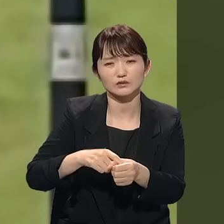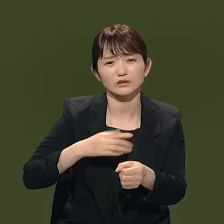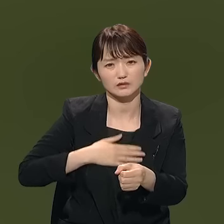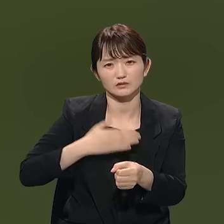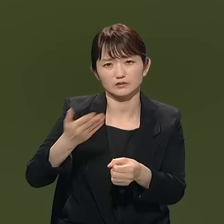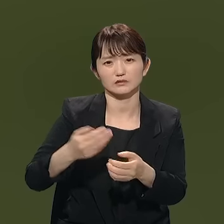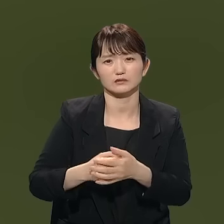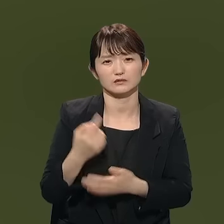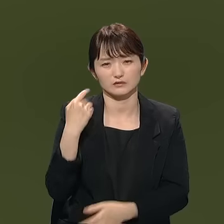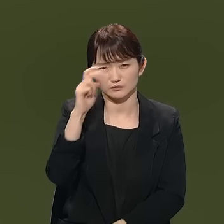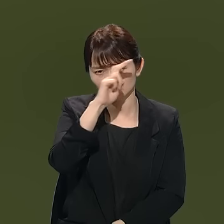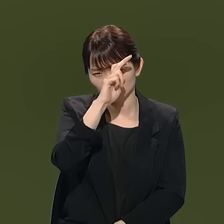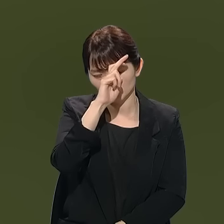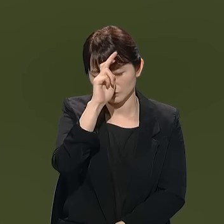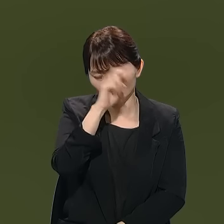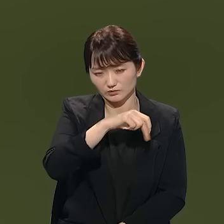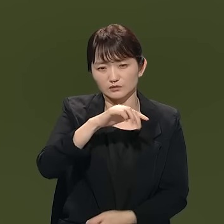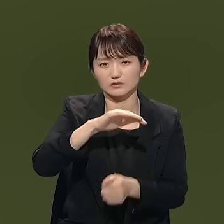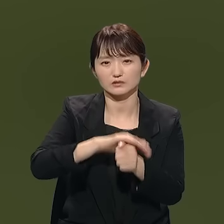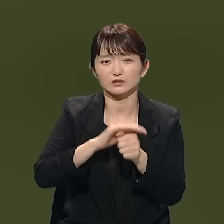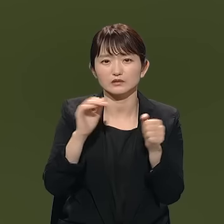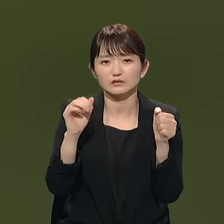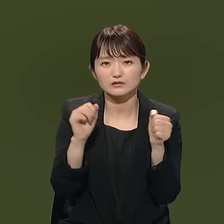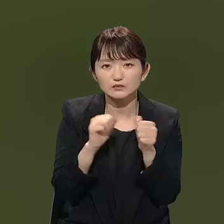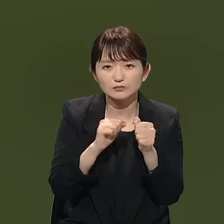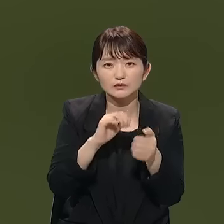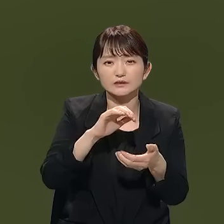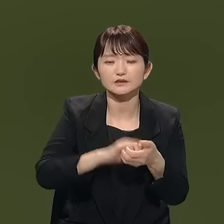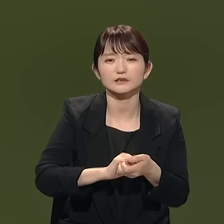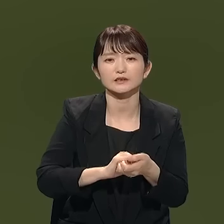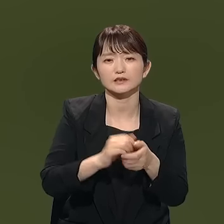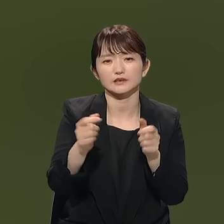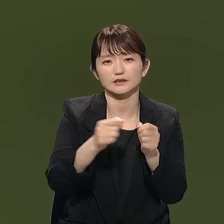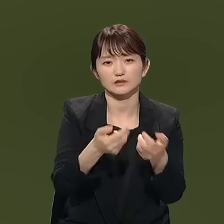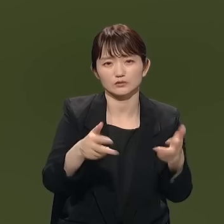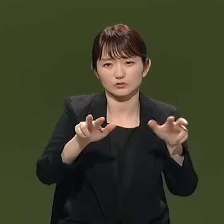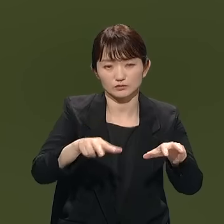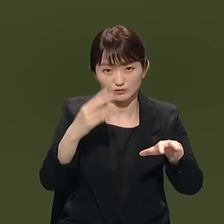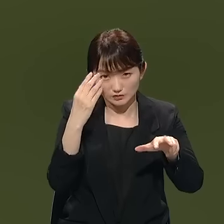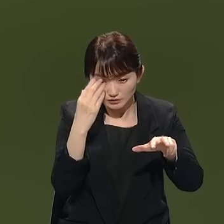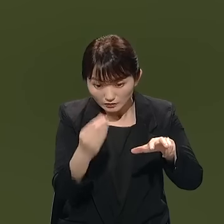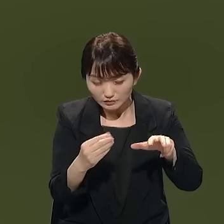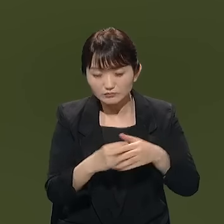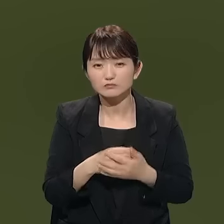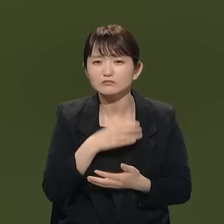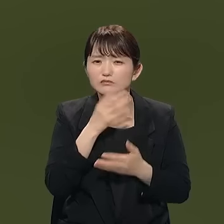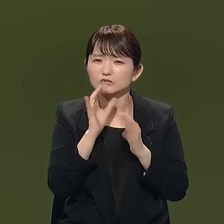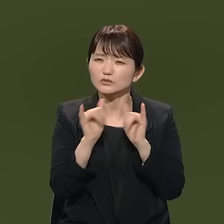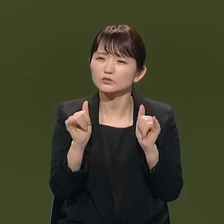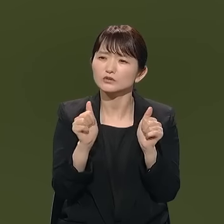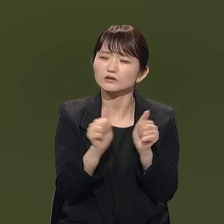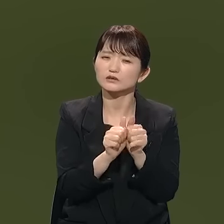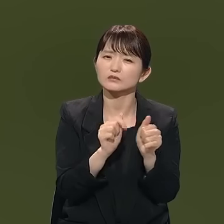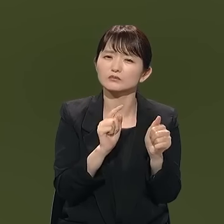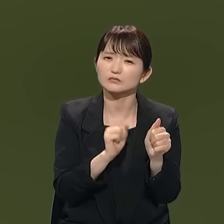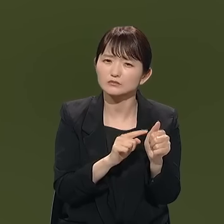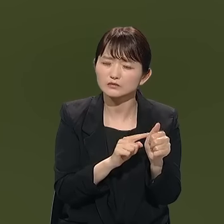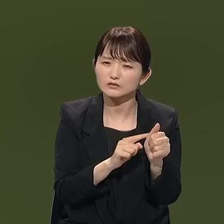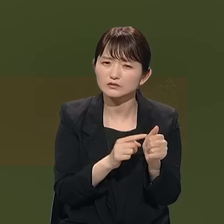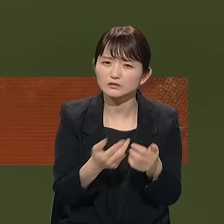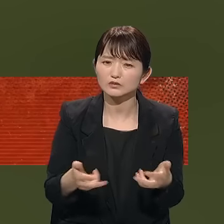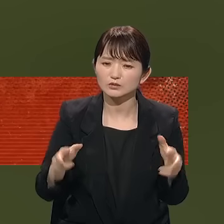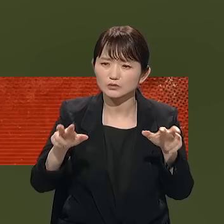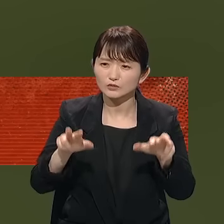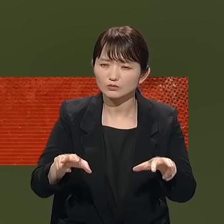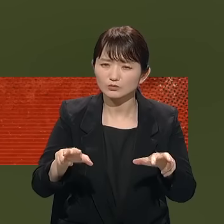경상북도 경산시의 중산 제3근린공원에서 목격된 모습인데요. 제보자에 따르면 노인 남성으로 추정되는 사람이 공원의